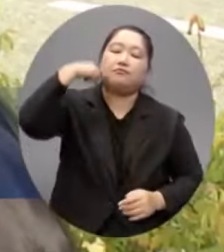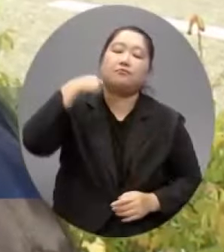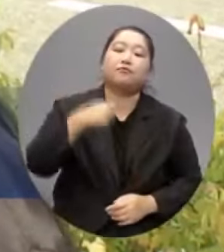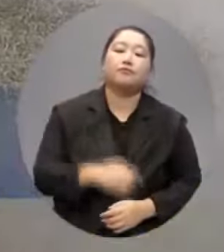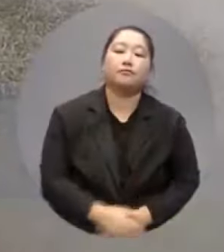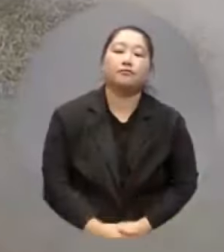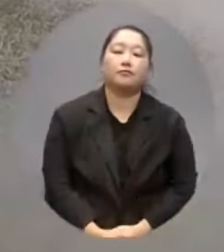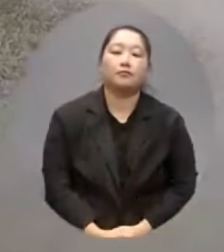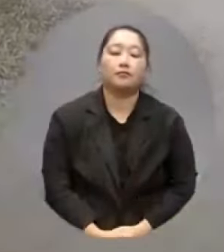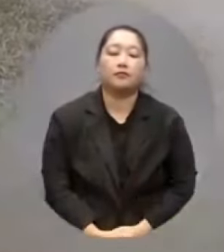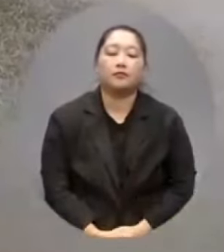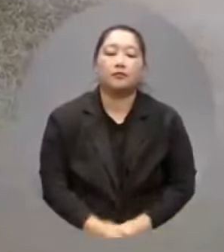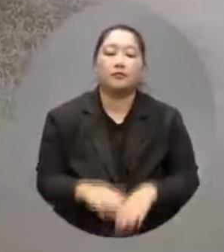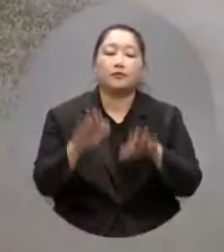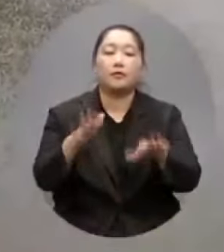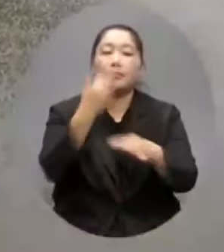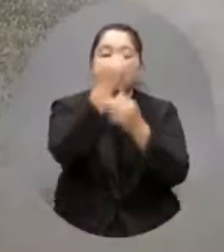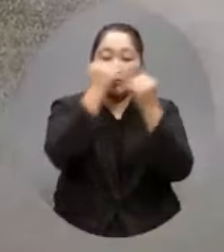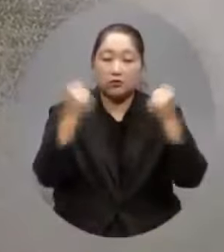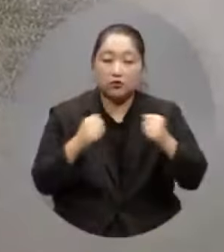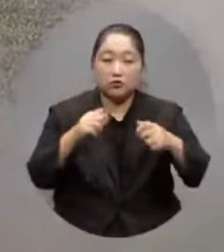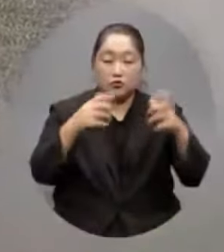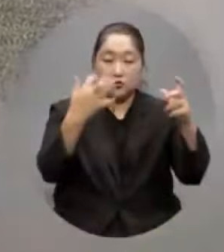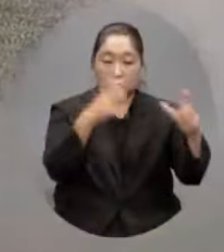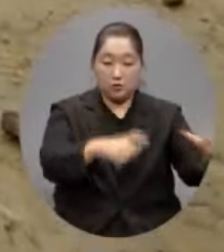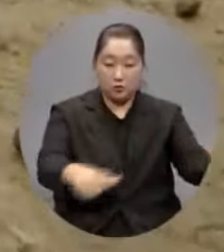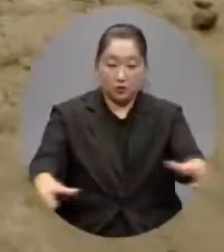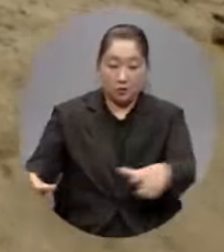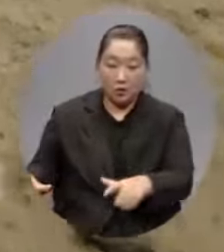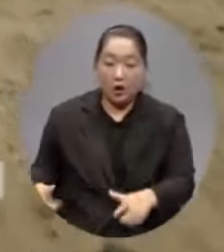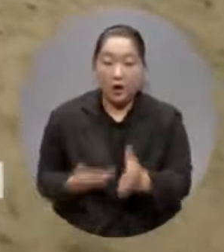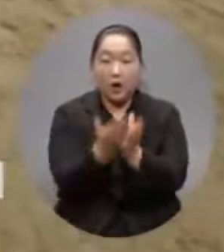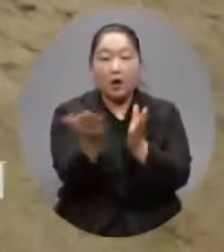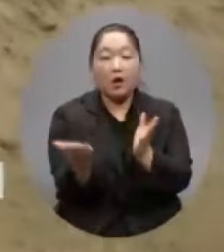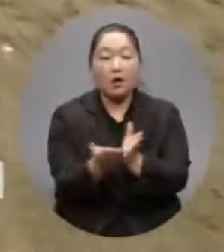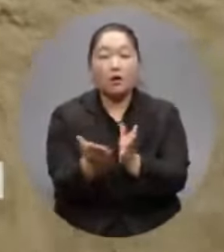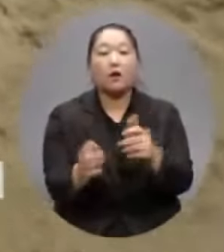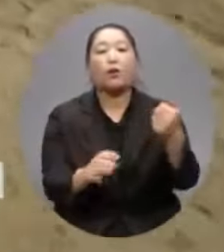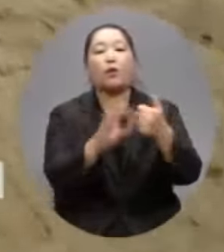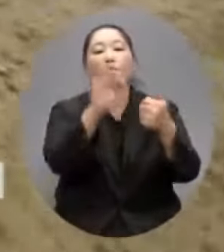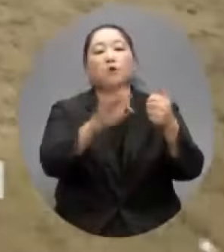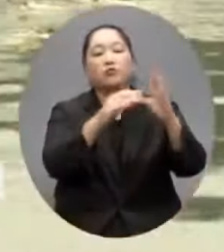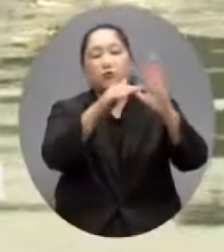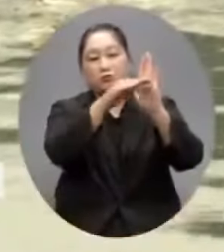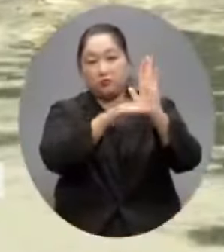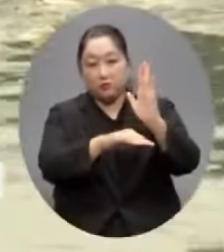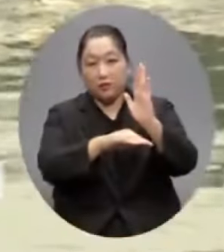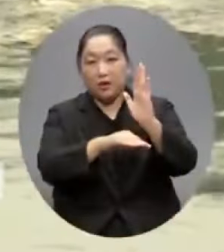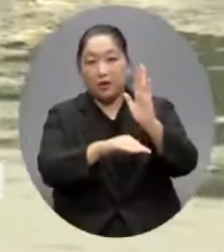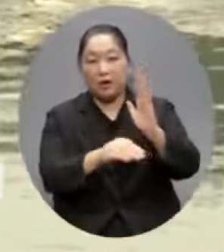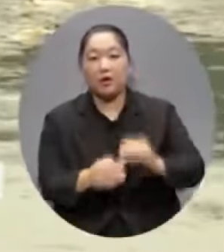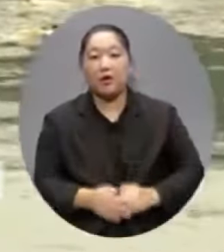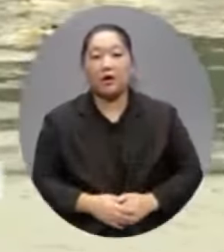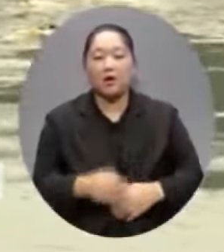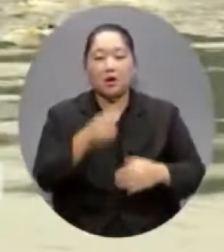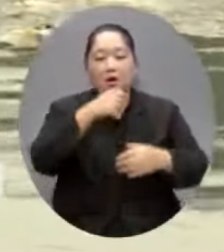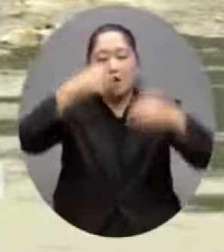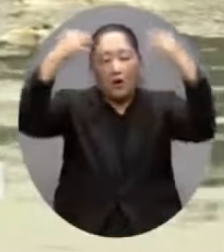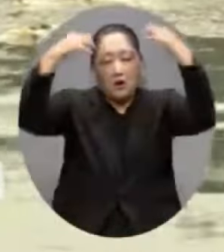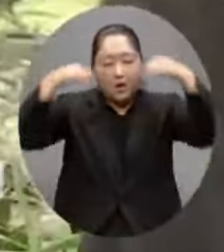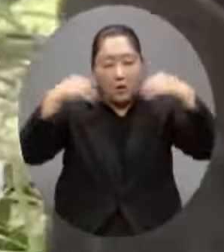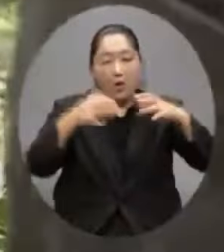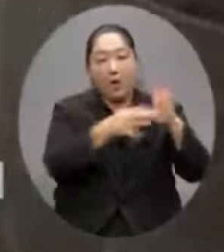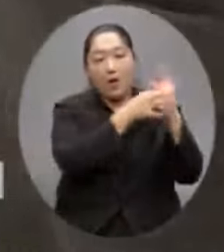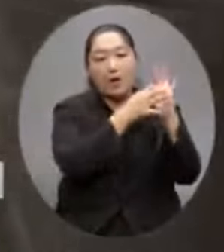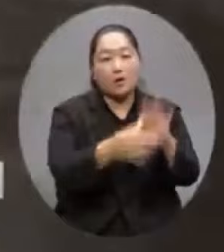하고. 현재 충북 도내 저수지 상당수가 50% 이하의 저수율을 보이는 가운데 폭염이 이어지면서